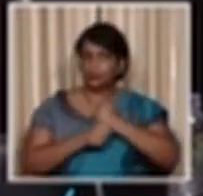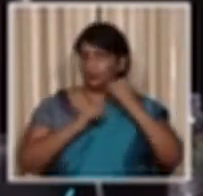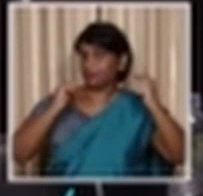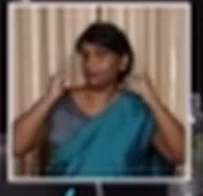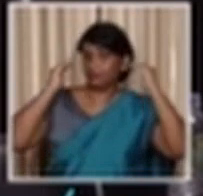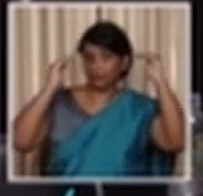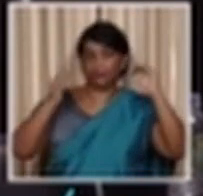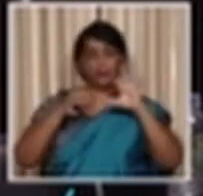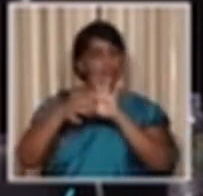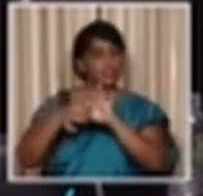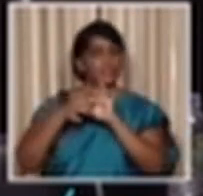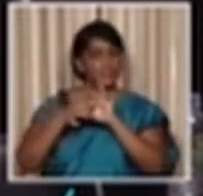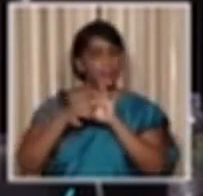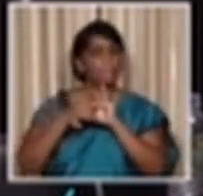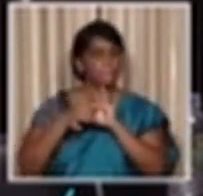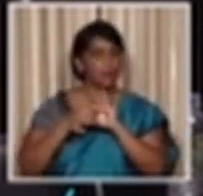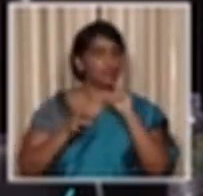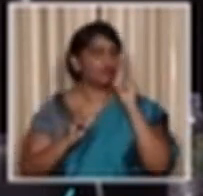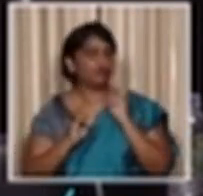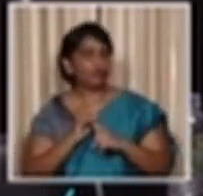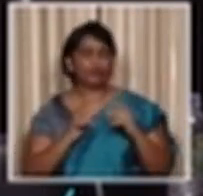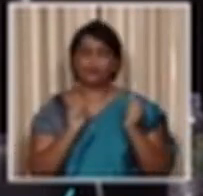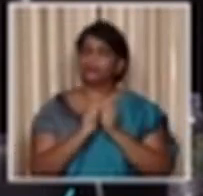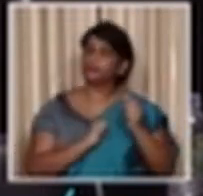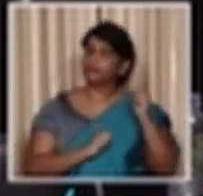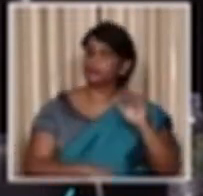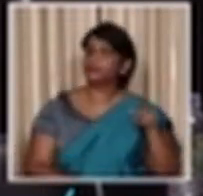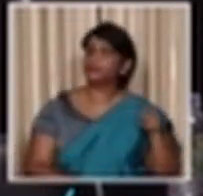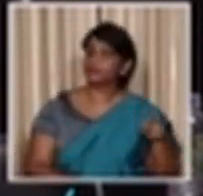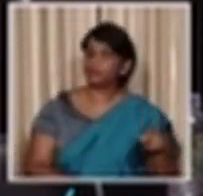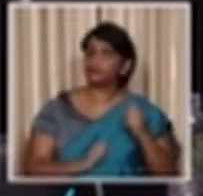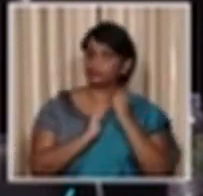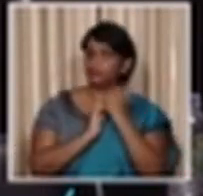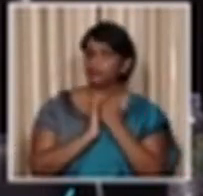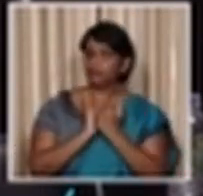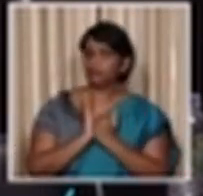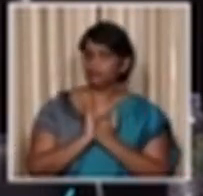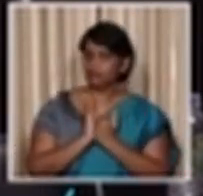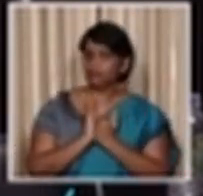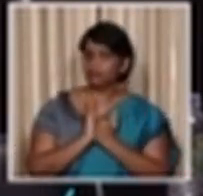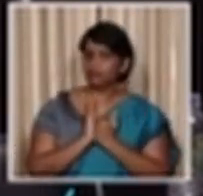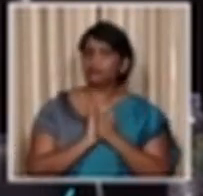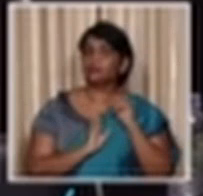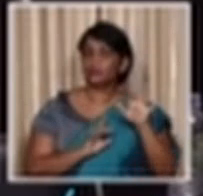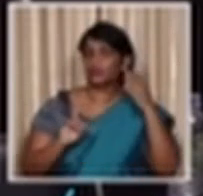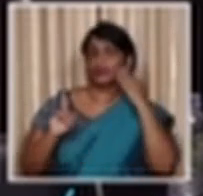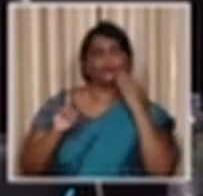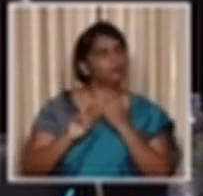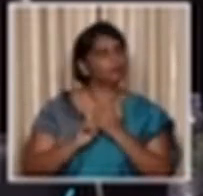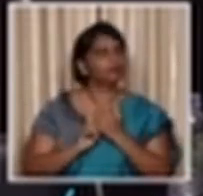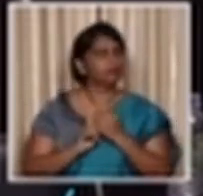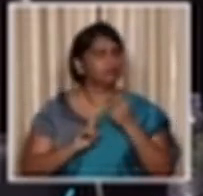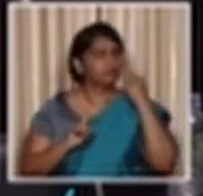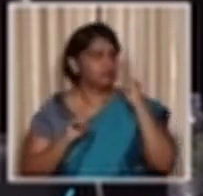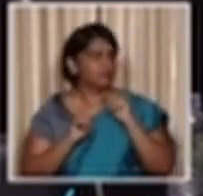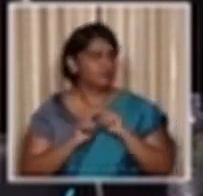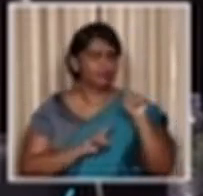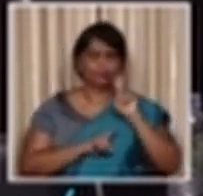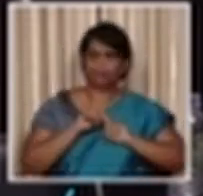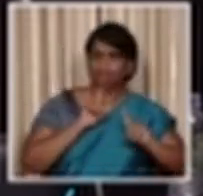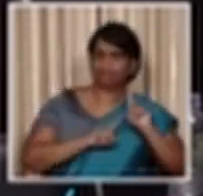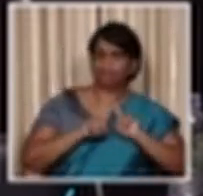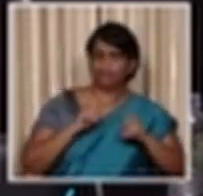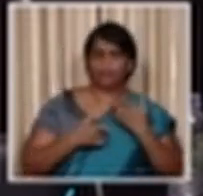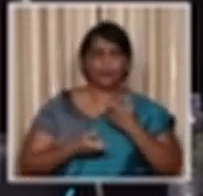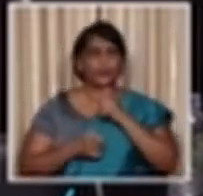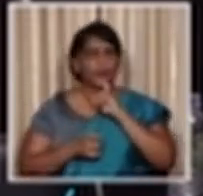රාජතාන්ත්‍රිකව සම්බන්ධීකරණයක් කරලා වැඩසටහන කරා නම් මේ පිළිබඳව මේ තරම් කතාබහක් සහ